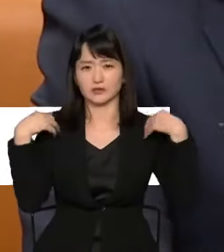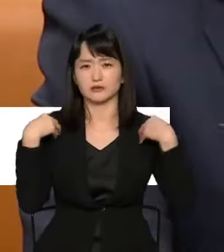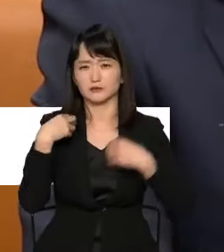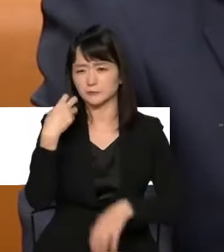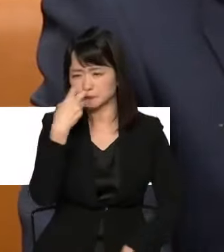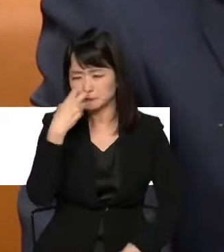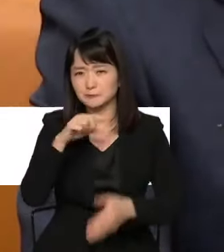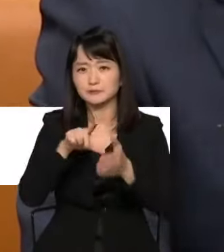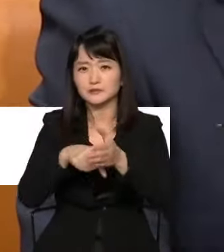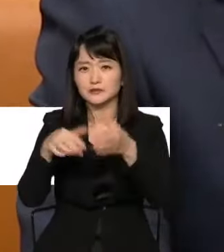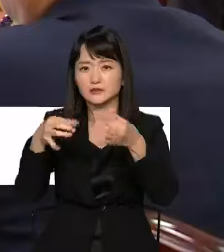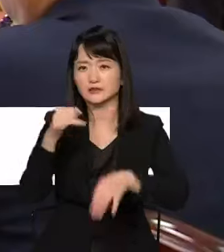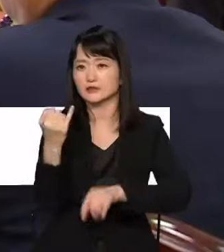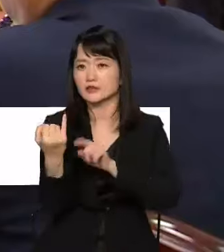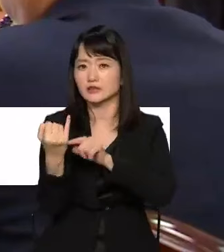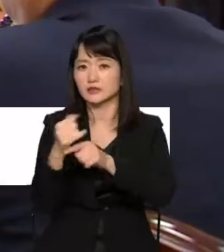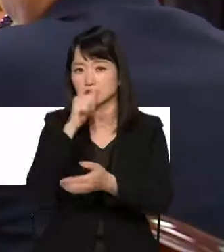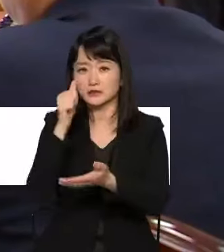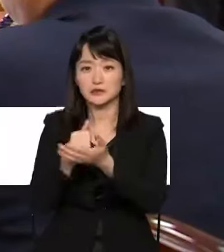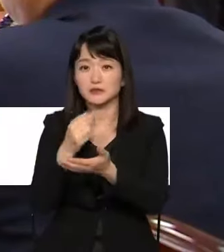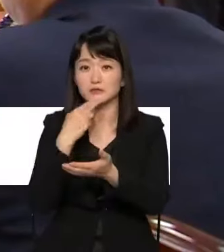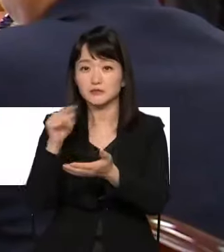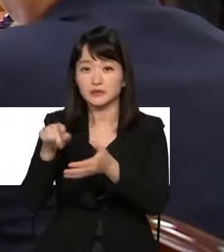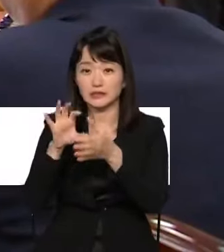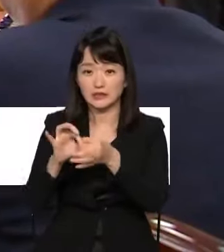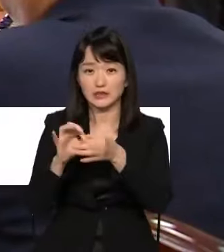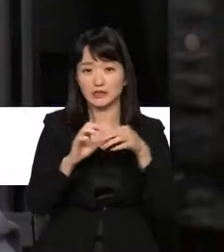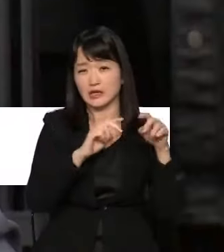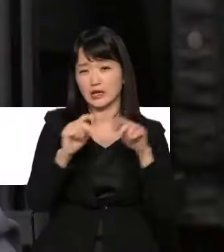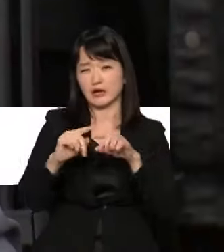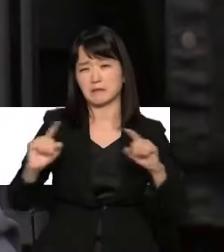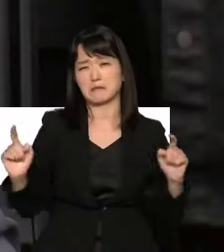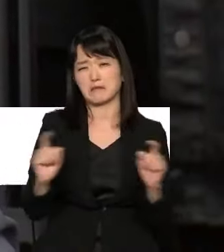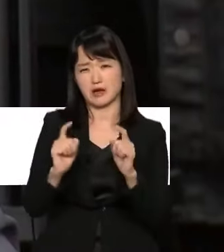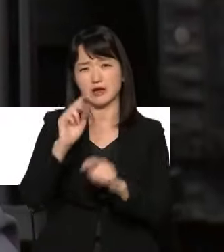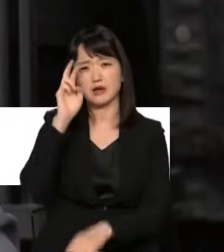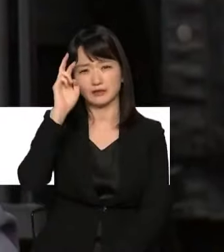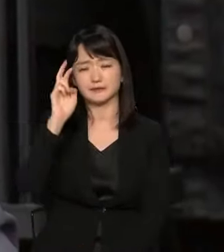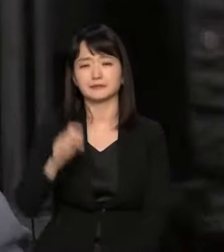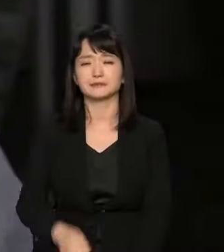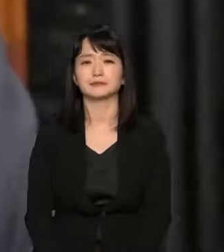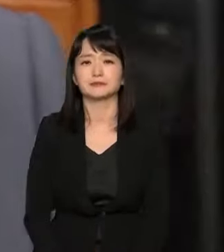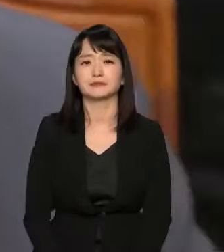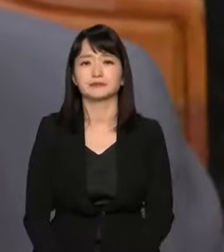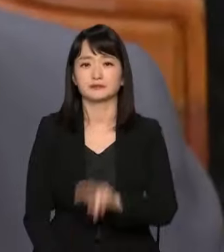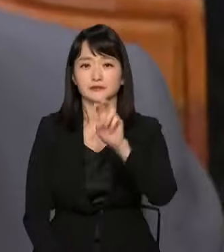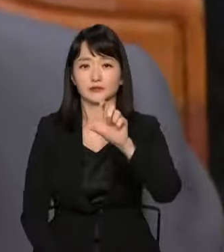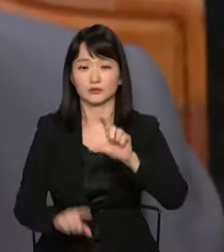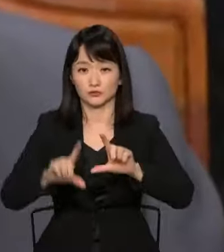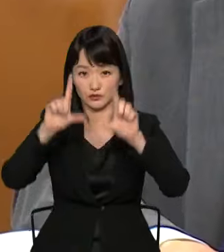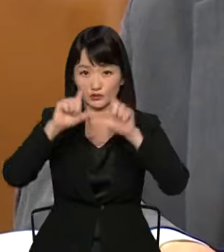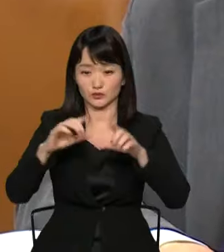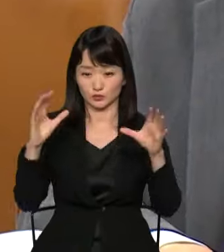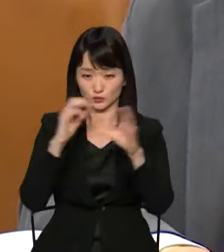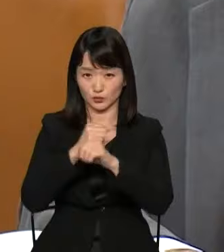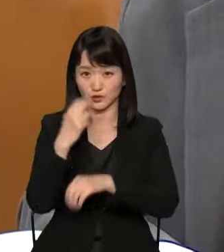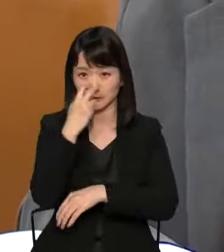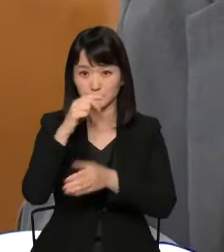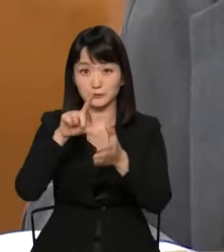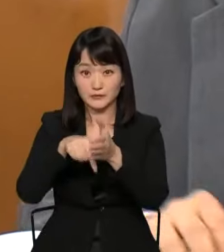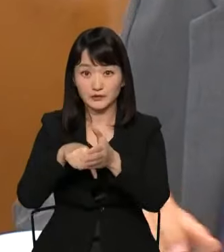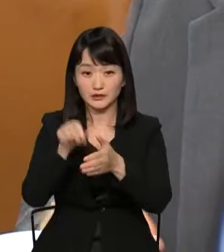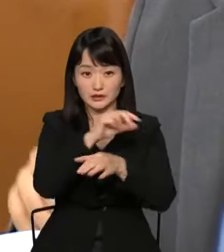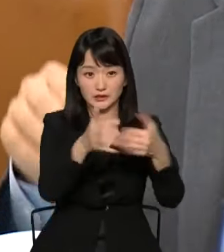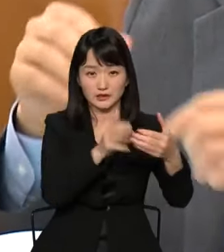국정감사에서도 김건희 여사에 대한 무혐의 처분을 놓고 치열한 공방이 예상됩니다. 오는 25일 예정된 종합감사에선